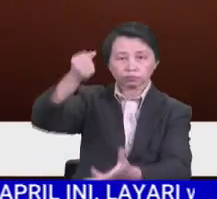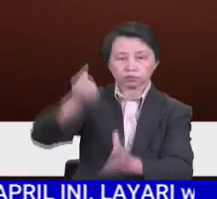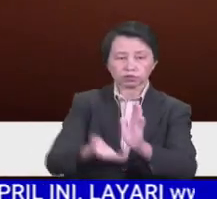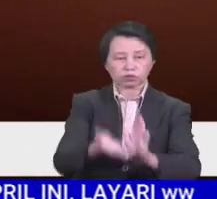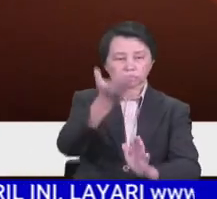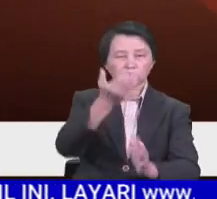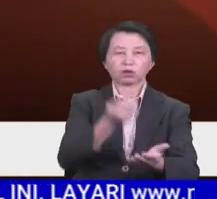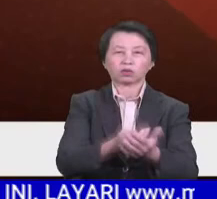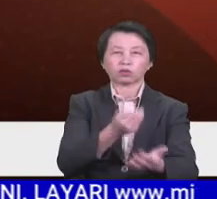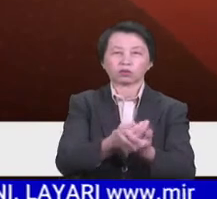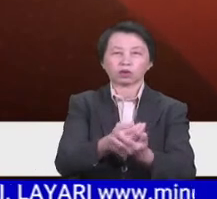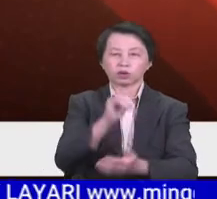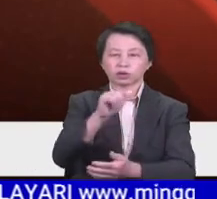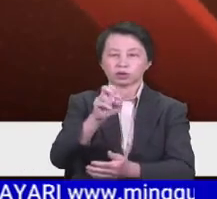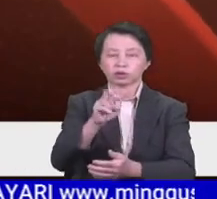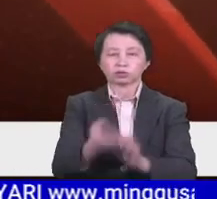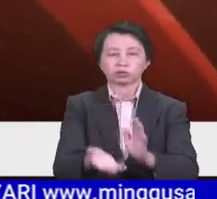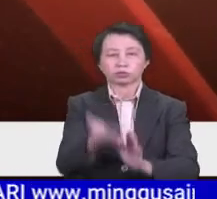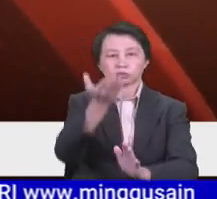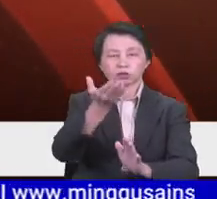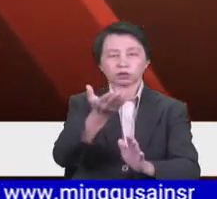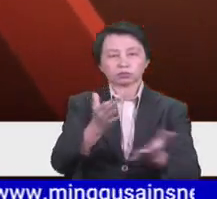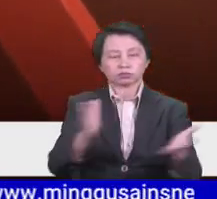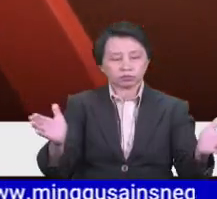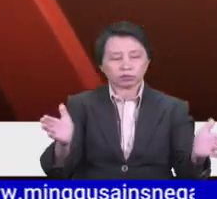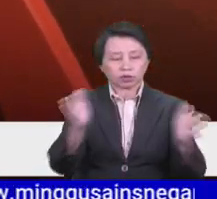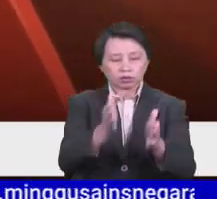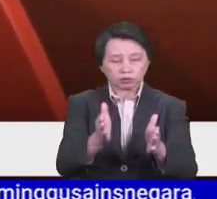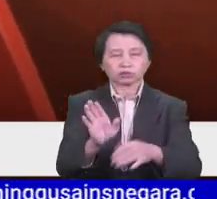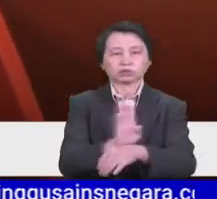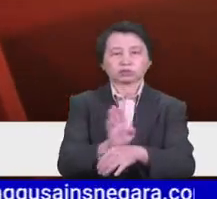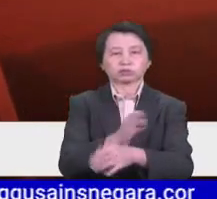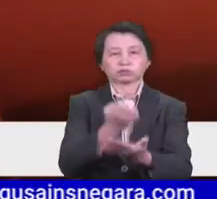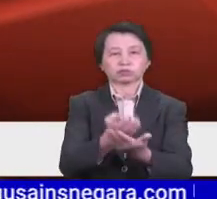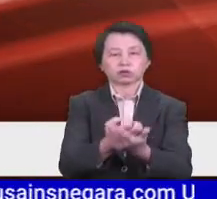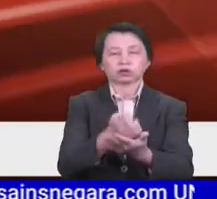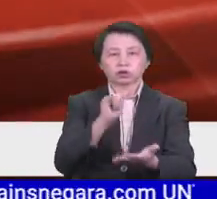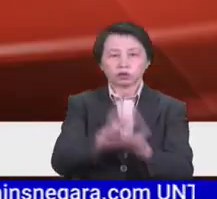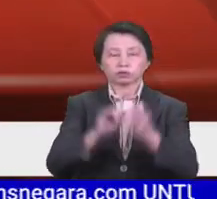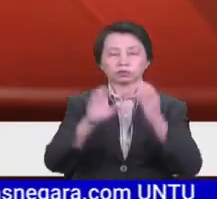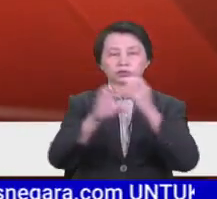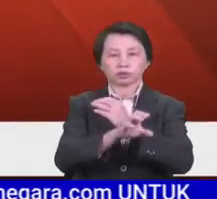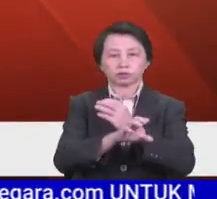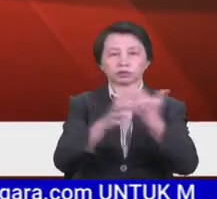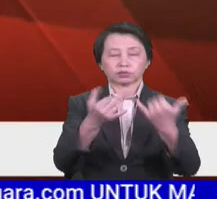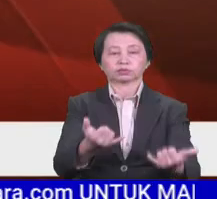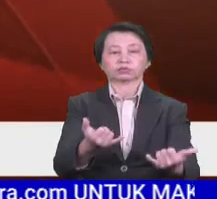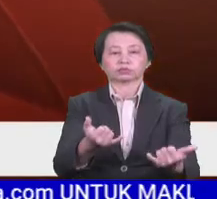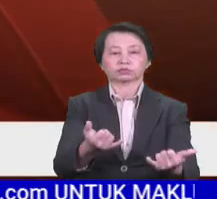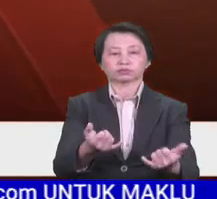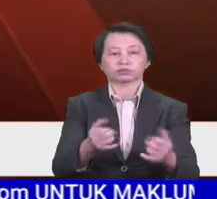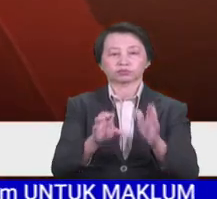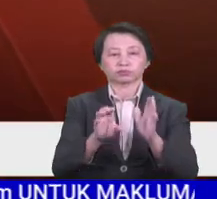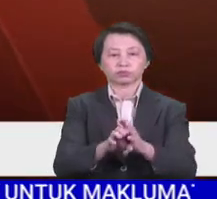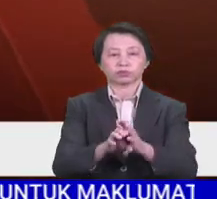isu-isu Berbangkit dalam makro dan mikroekonomi dan lebih daripada itu cabaran-cabaran semasa